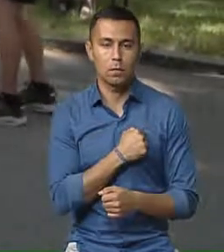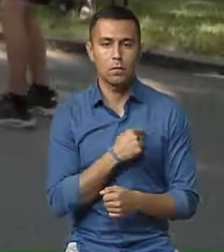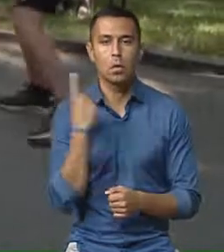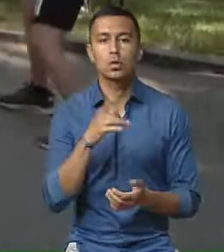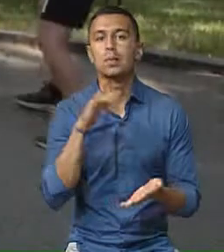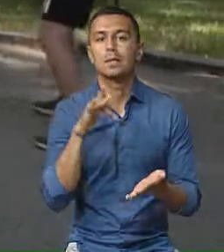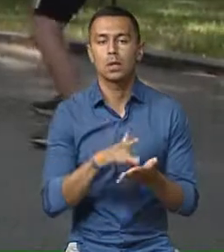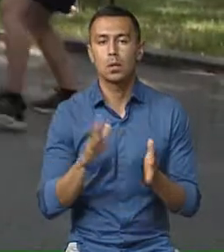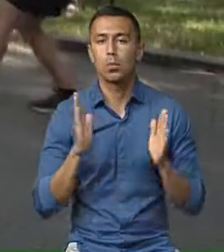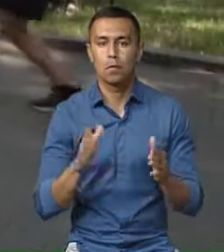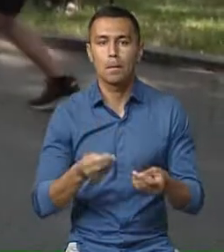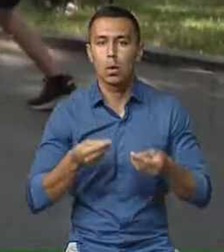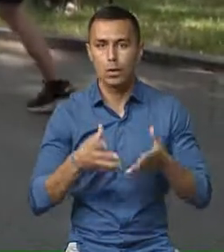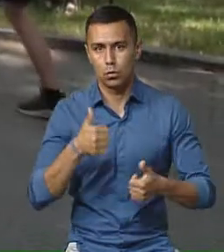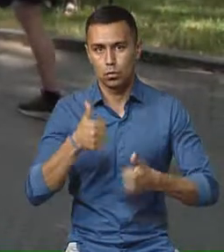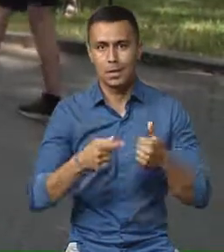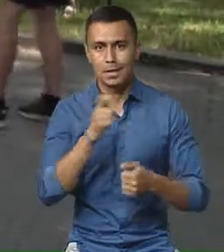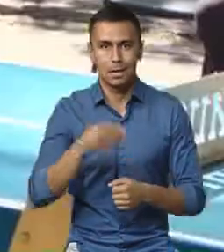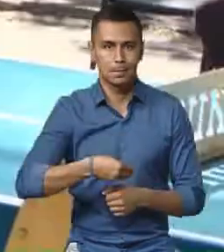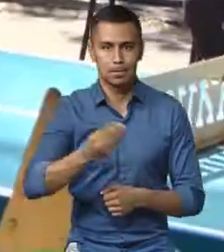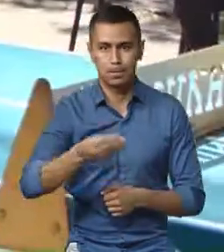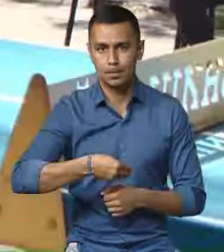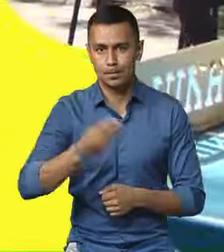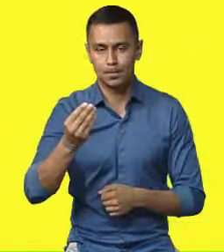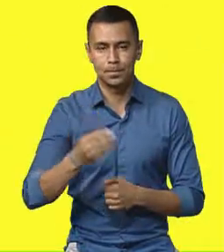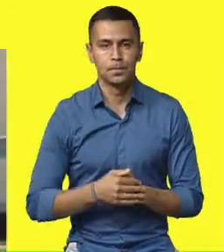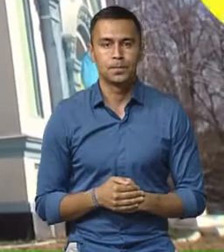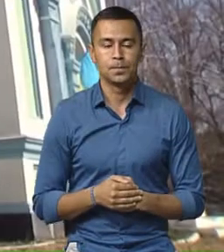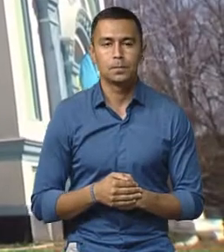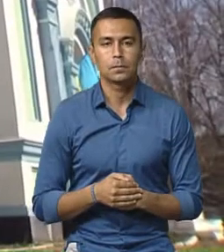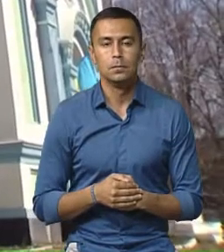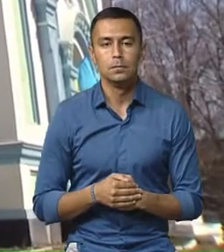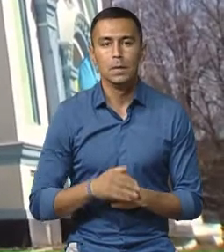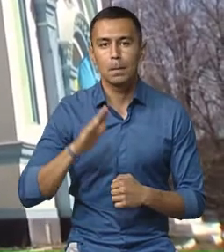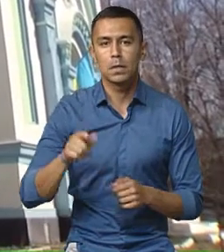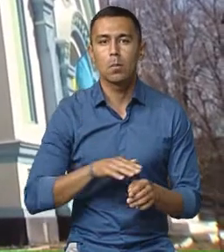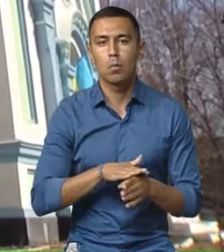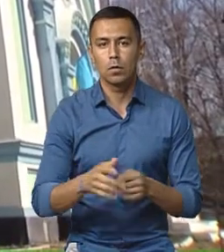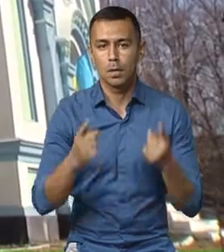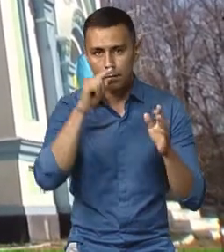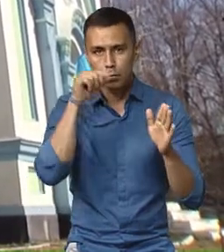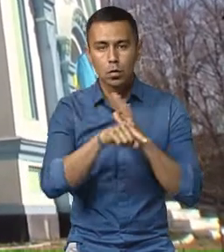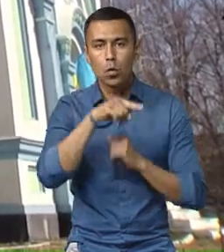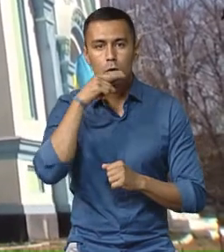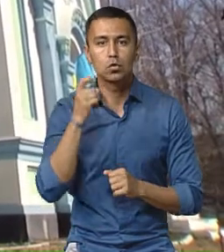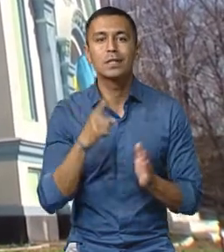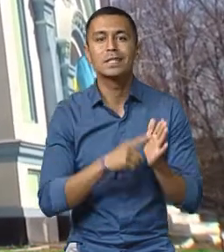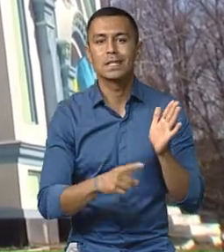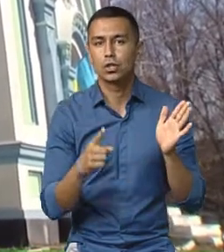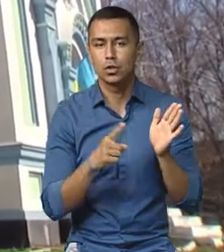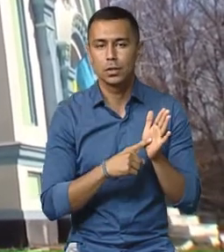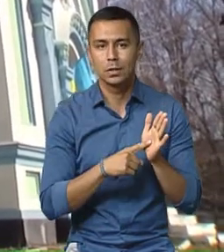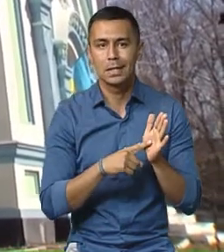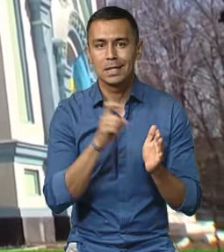обласному центрі відбувся благодійний турнір з настільного тенісу. Після повномасштабного вторгнення Росії 166